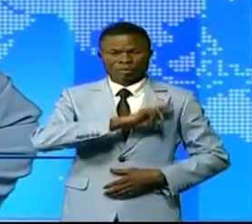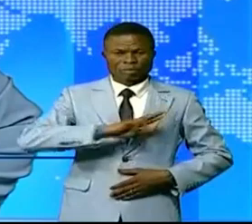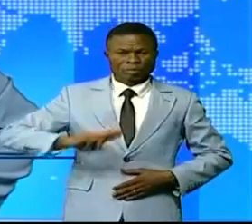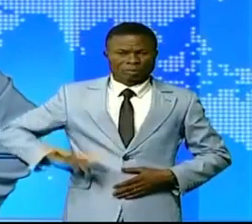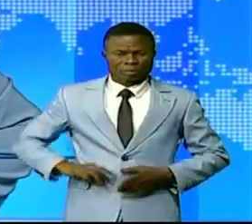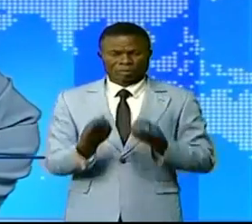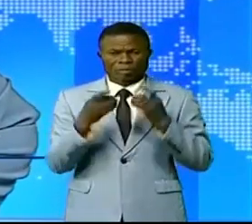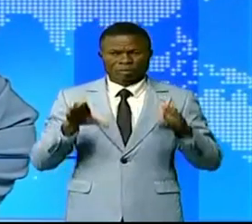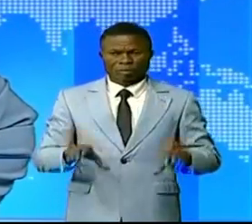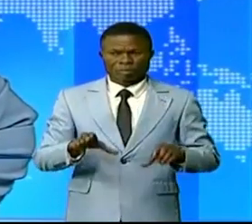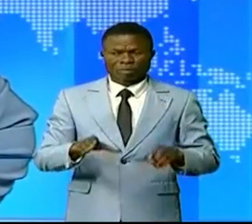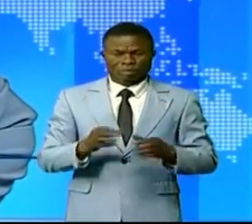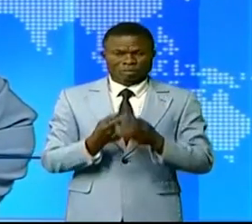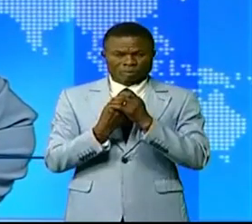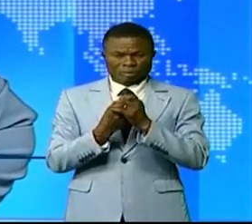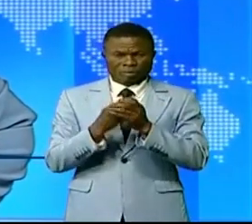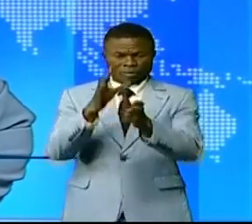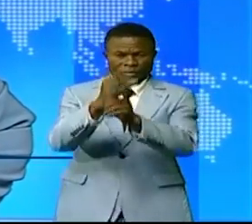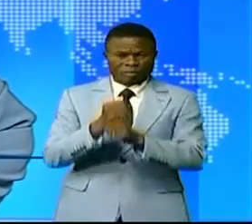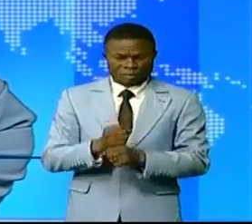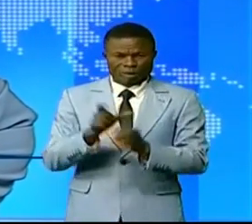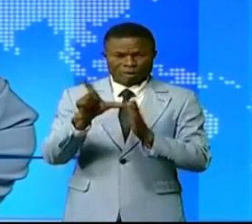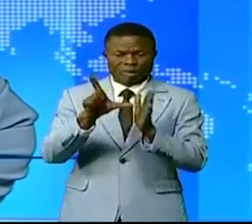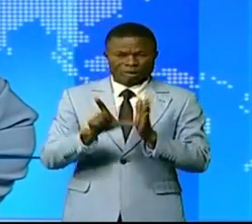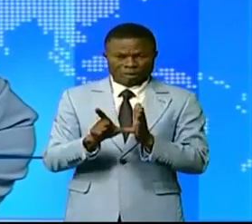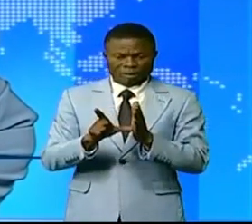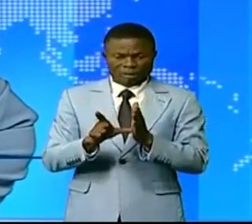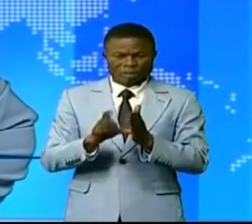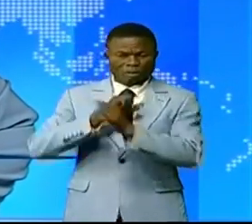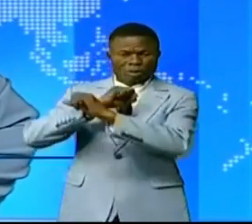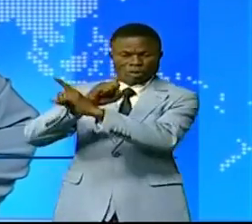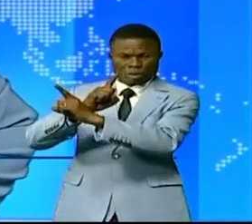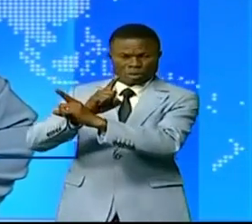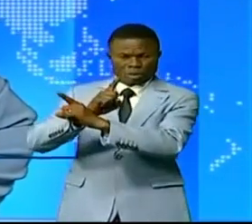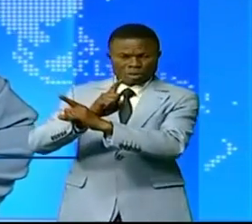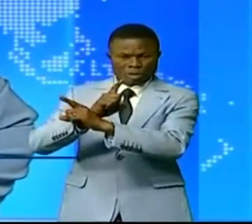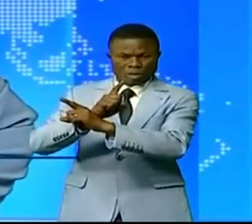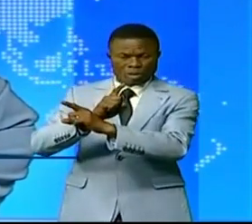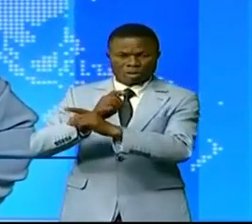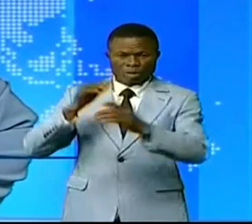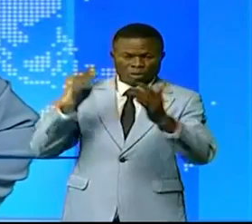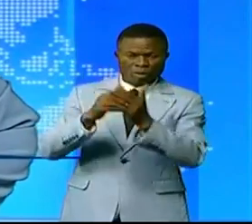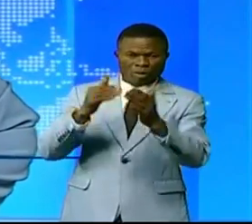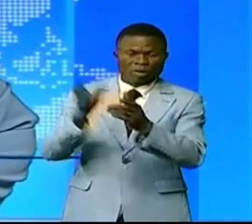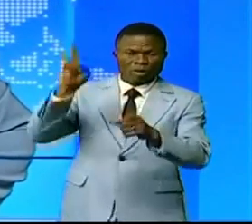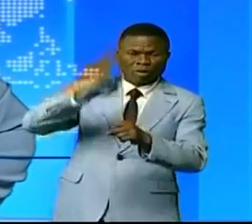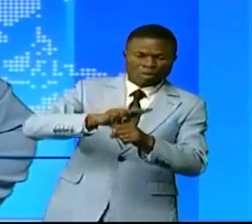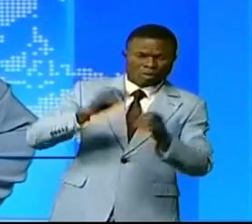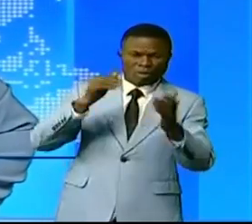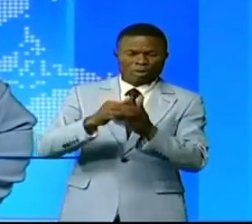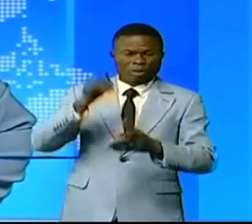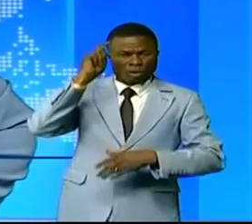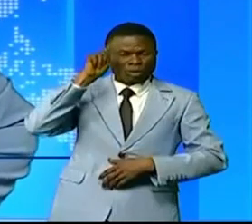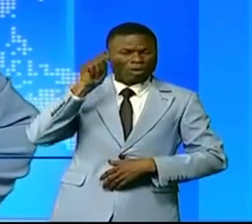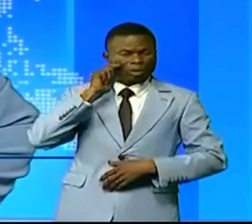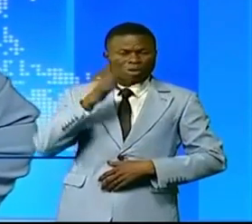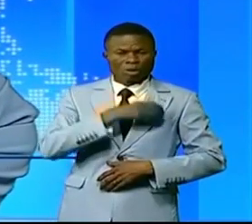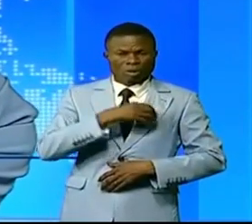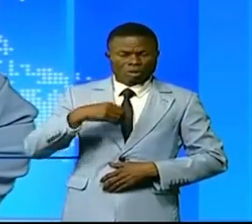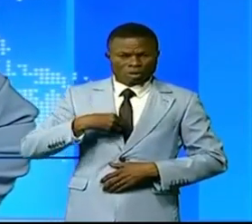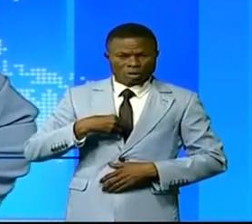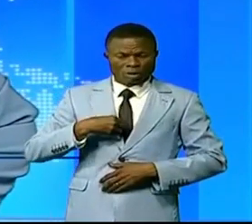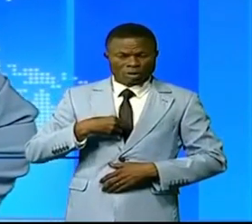démocratique du Congo envoie de se doter d'une loi portant prévention et répression des violences basées sur le genre.